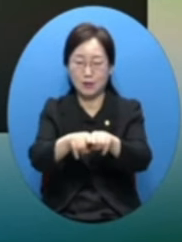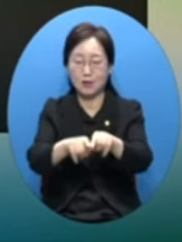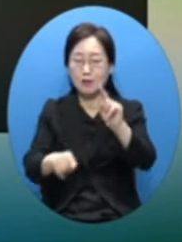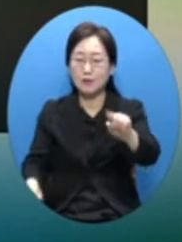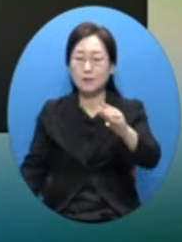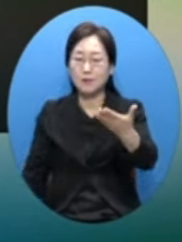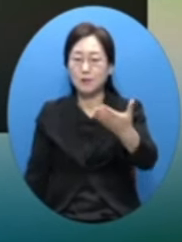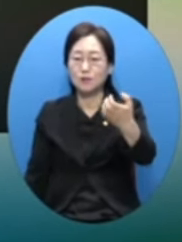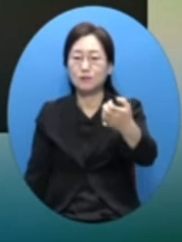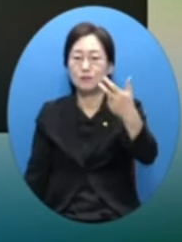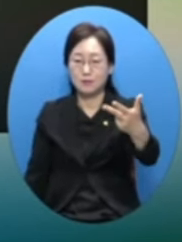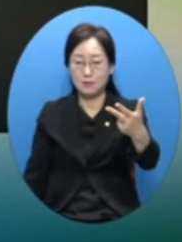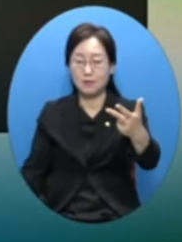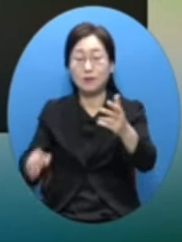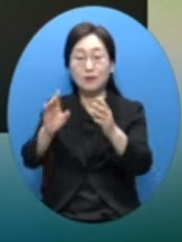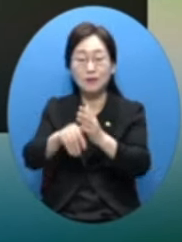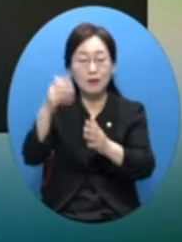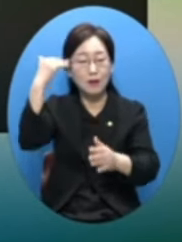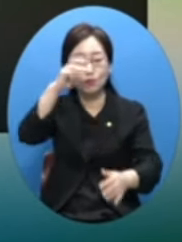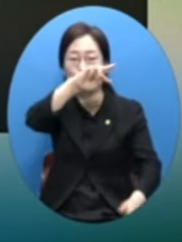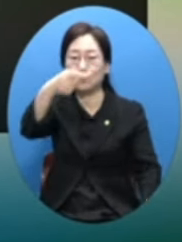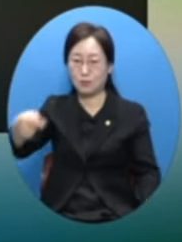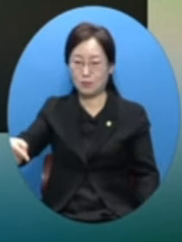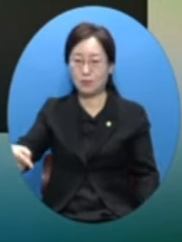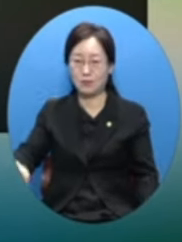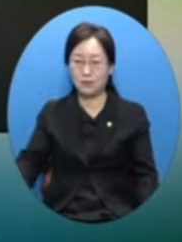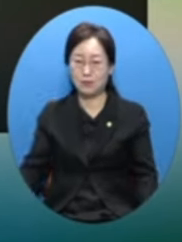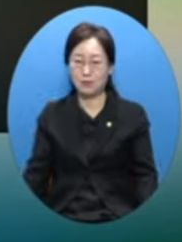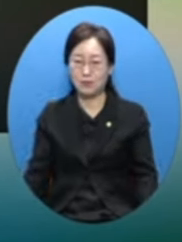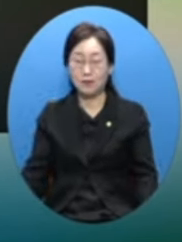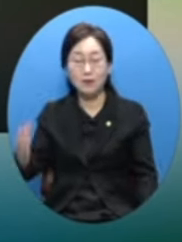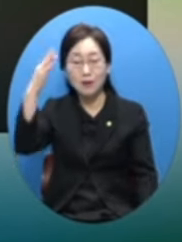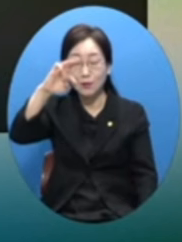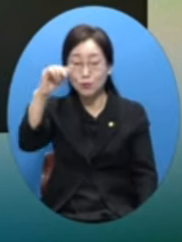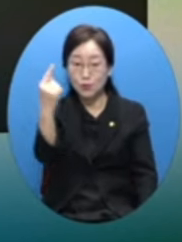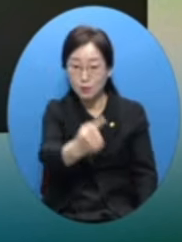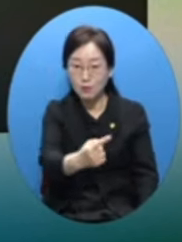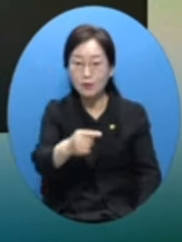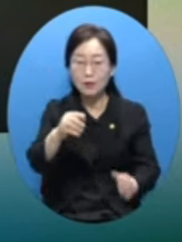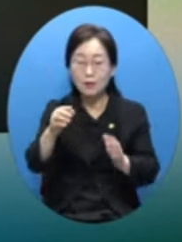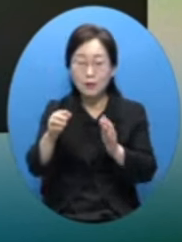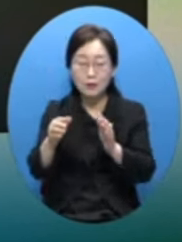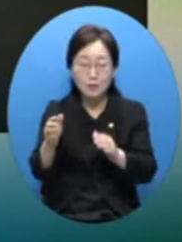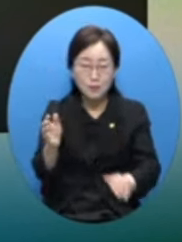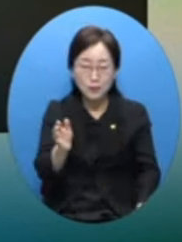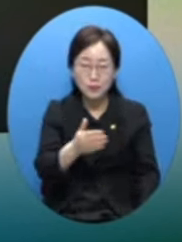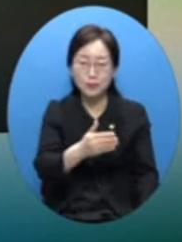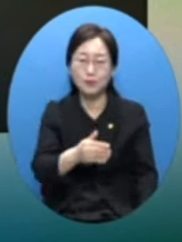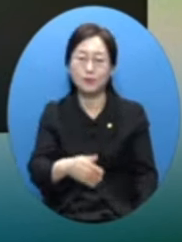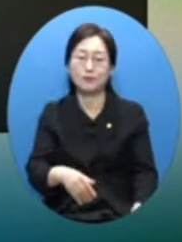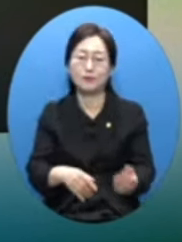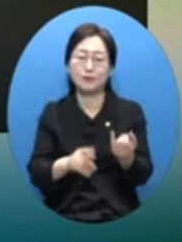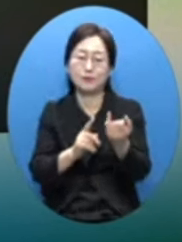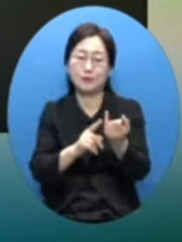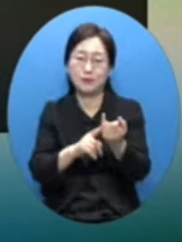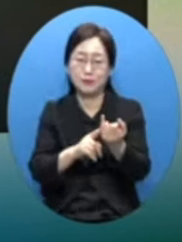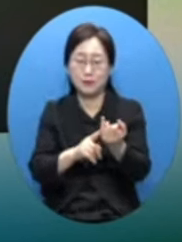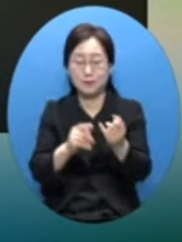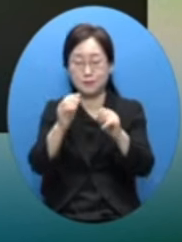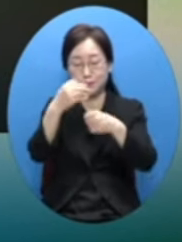1897년 한국으로 돌아옵니다. 한국으로 돌아오면서 이렇게 육아일기에